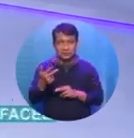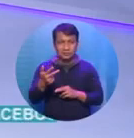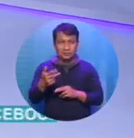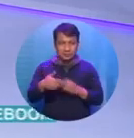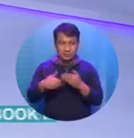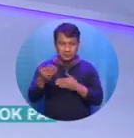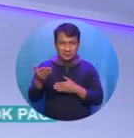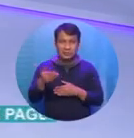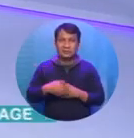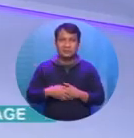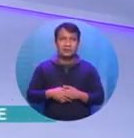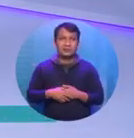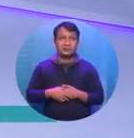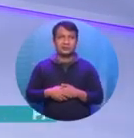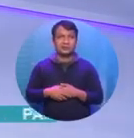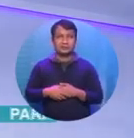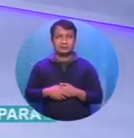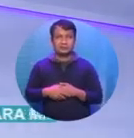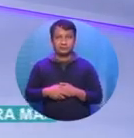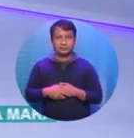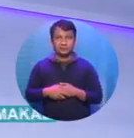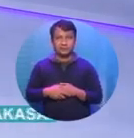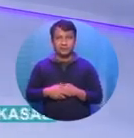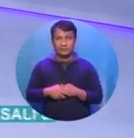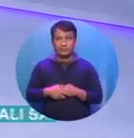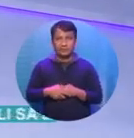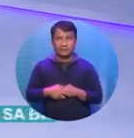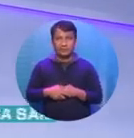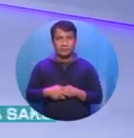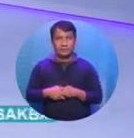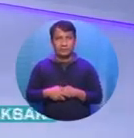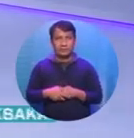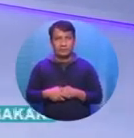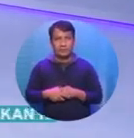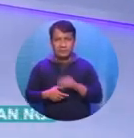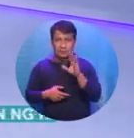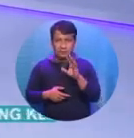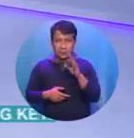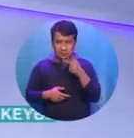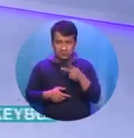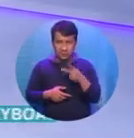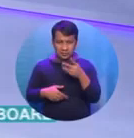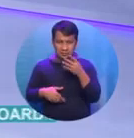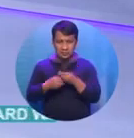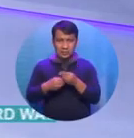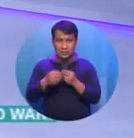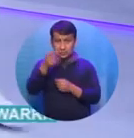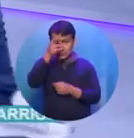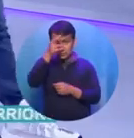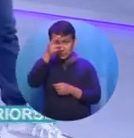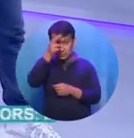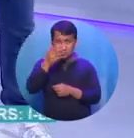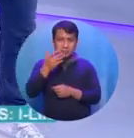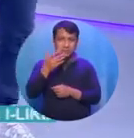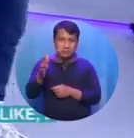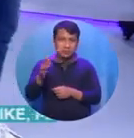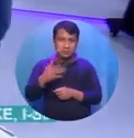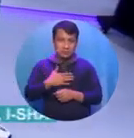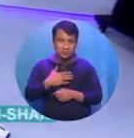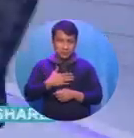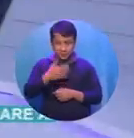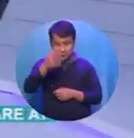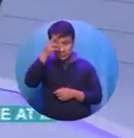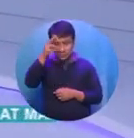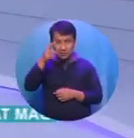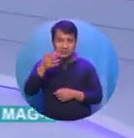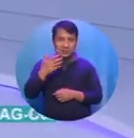1, 2, and 3, go! Oh, okay. Ayan na. 5,000 pesos plus manok. Paborito kong manok. Sa sobrang